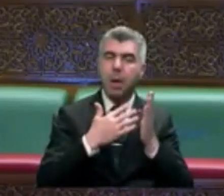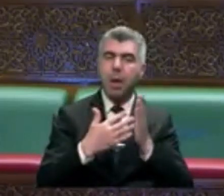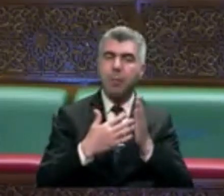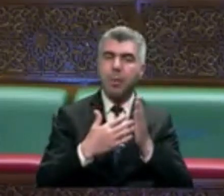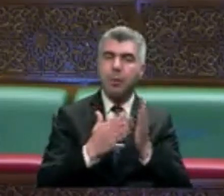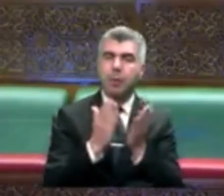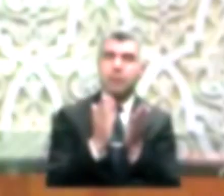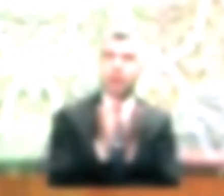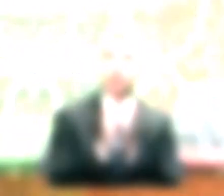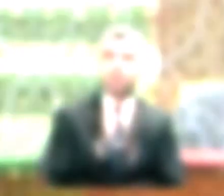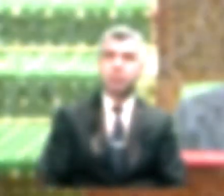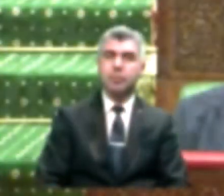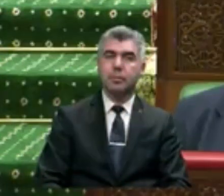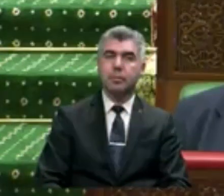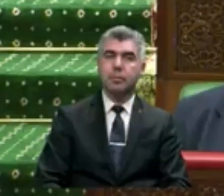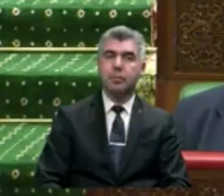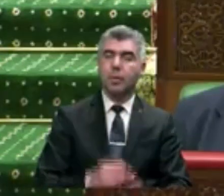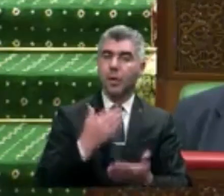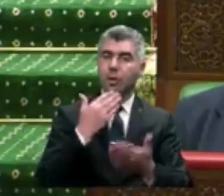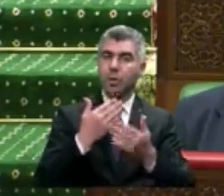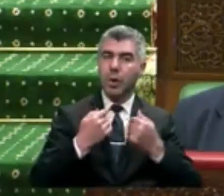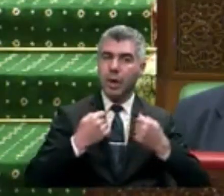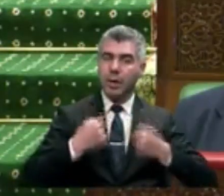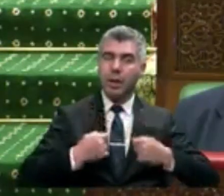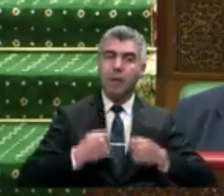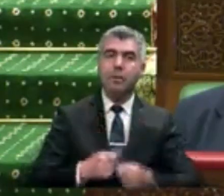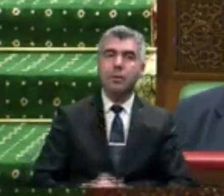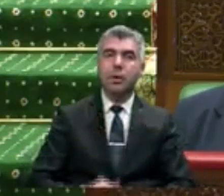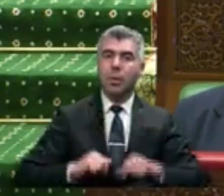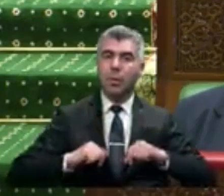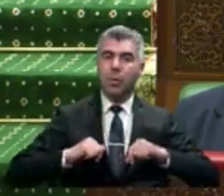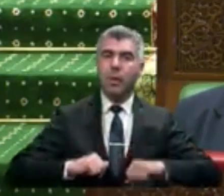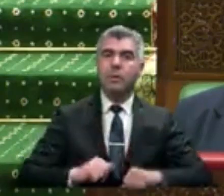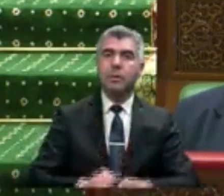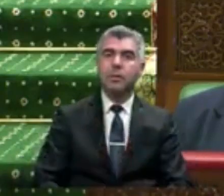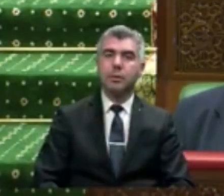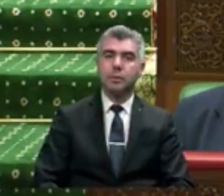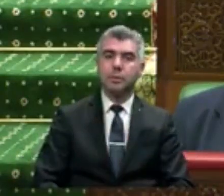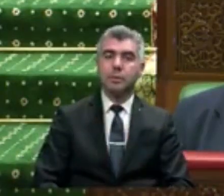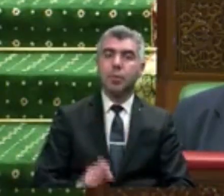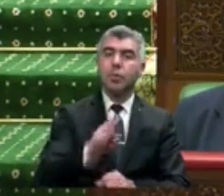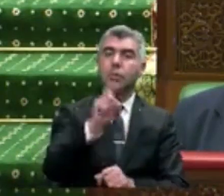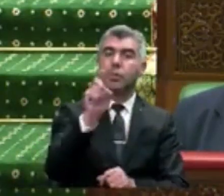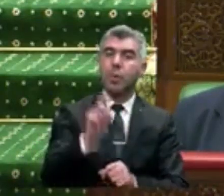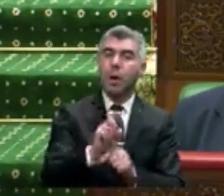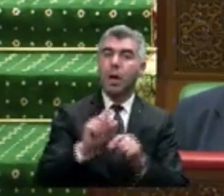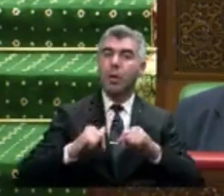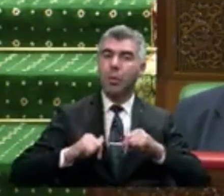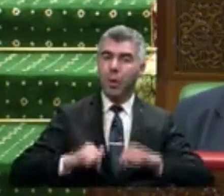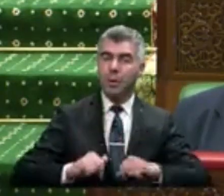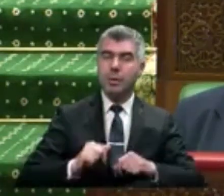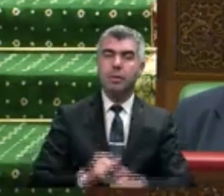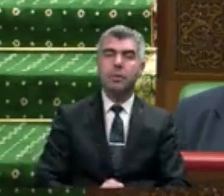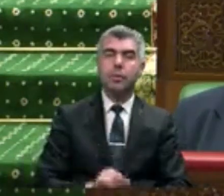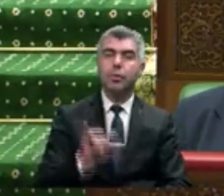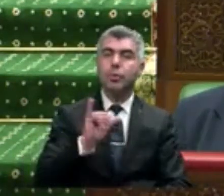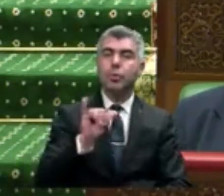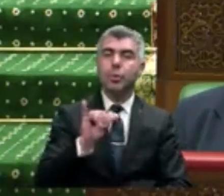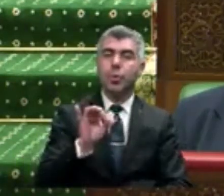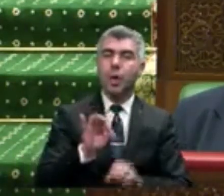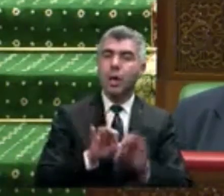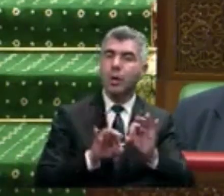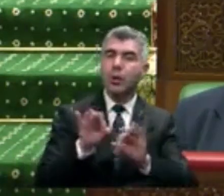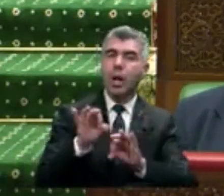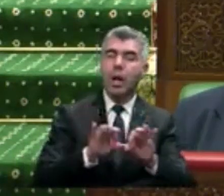الدكتوره شكرا شكرا شكرا السيد الرئيس السيد الوزير المحترم نسائلكم سيد الوزير المحترم عن اجراءات تنزيل